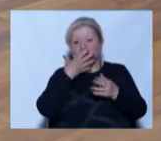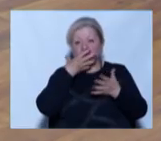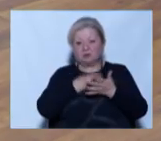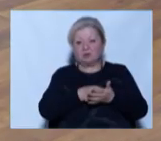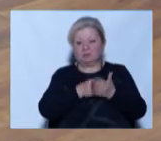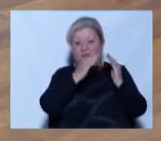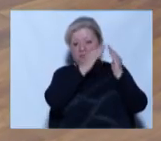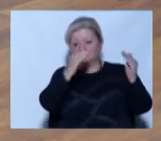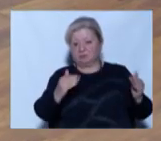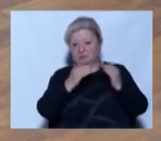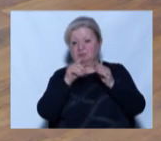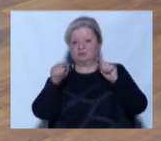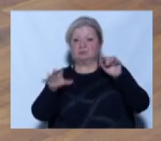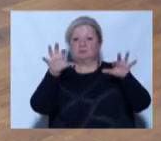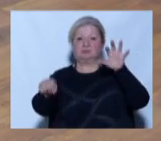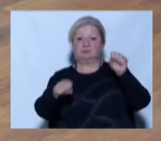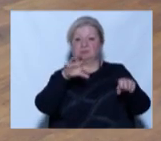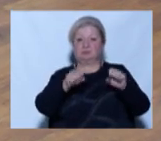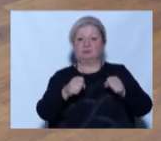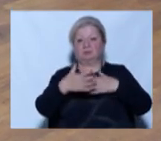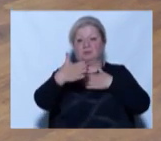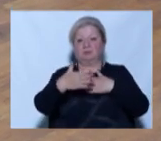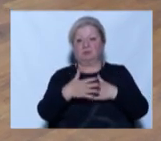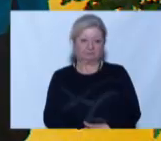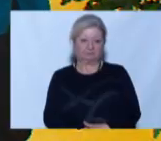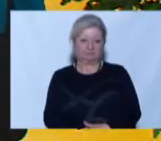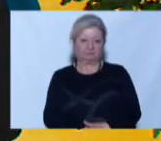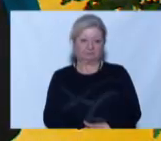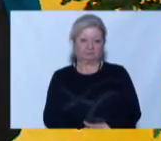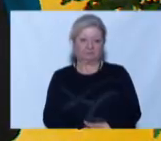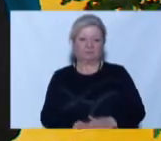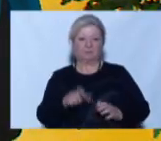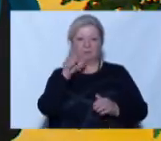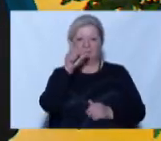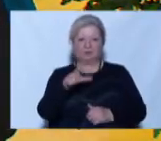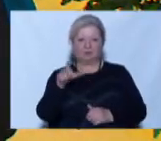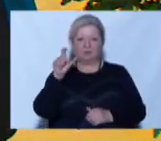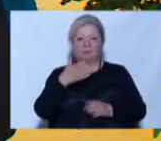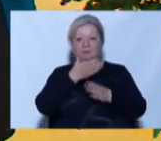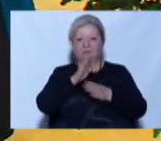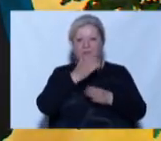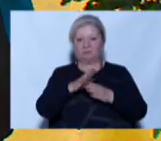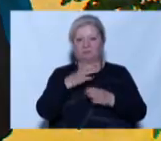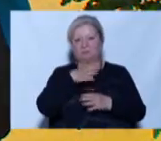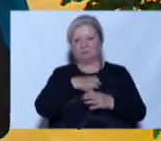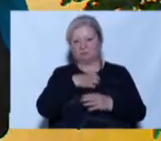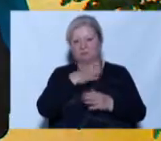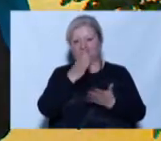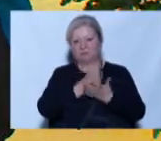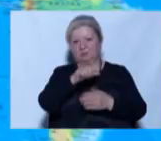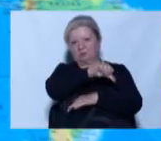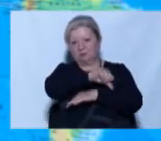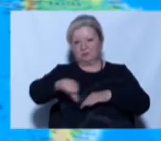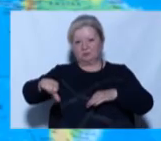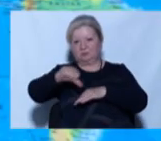საცხოვრებელ გარემო დაირჩია, თავის სამკვიდრებლად დაირჩია. დიახ, და ადამიანისთვის თანდათან მნიშვნელოვანი გახდა საზღვრები.